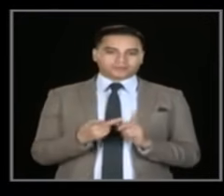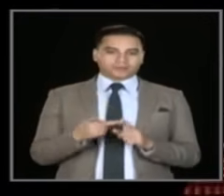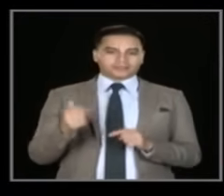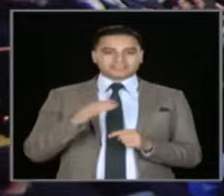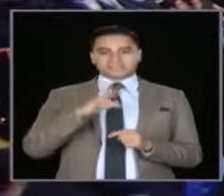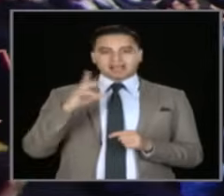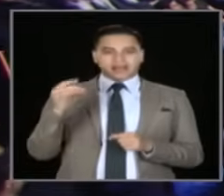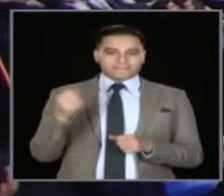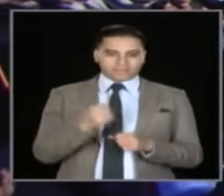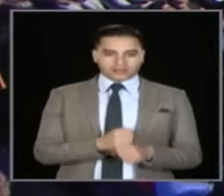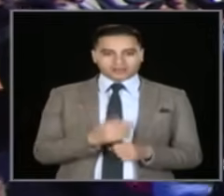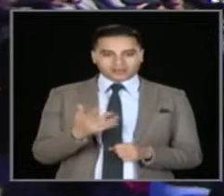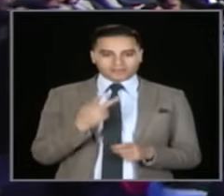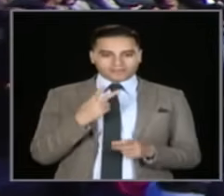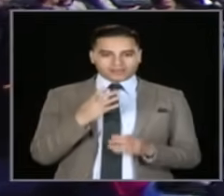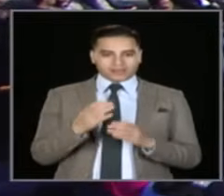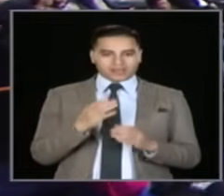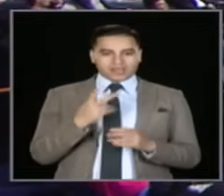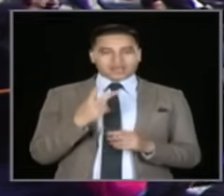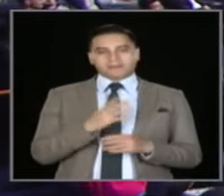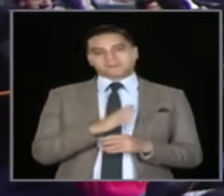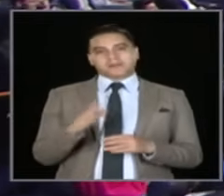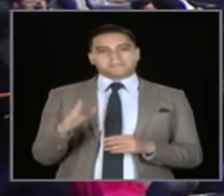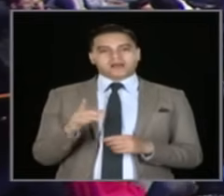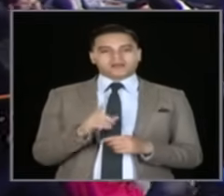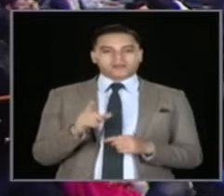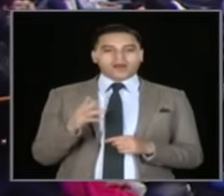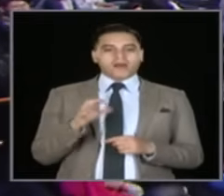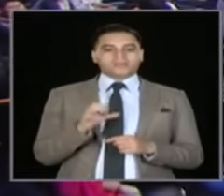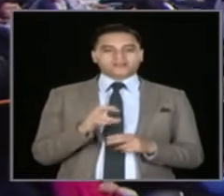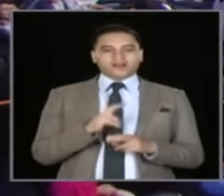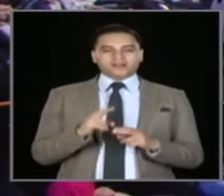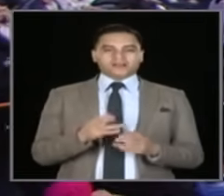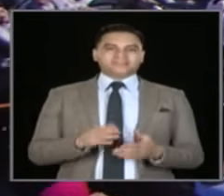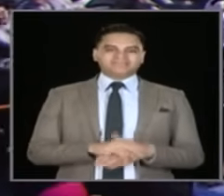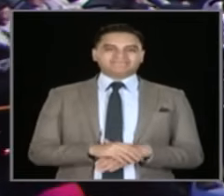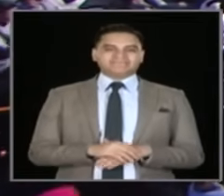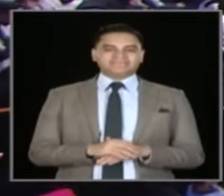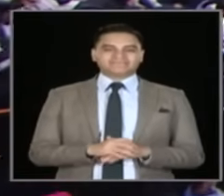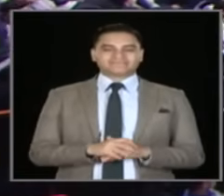لينا. كم إجابة صح؟ 3. إجابتين صح من 9.